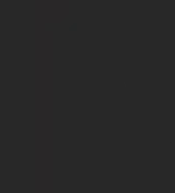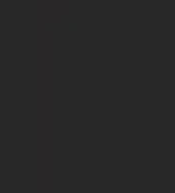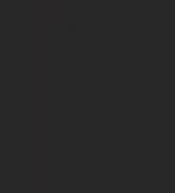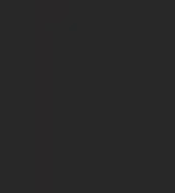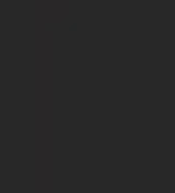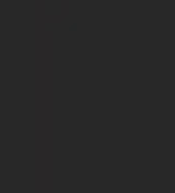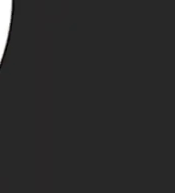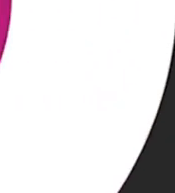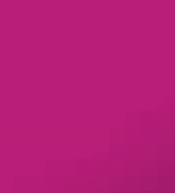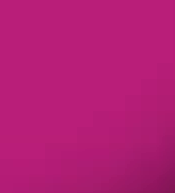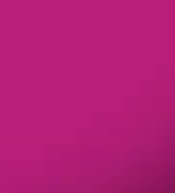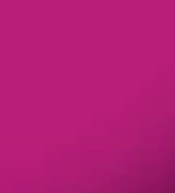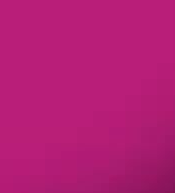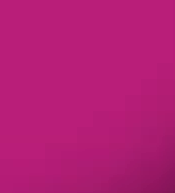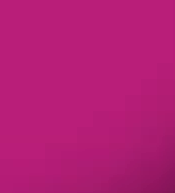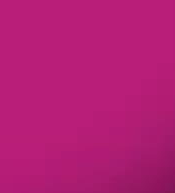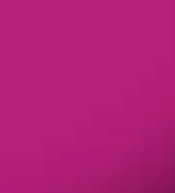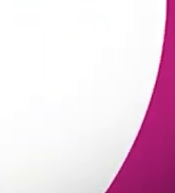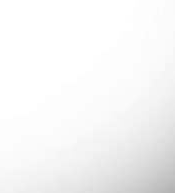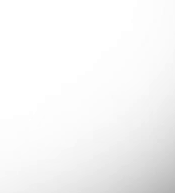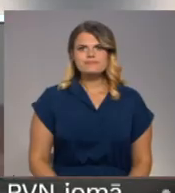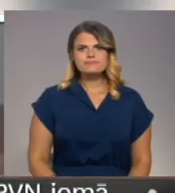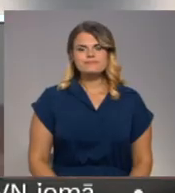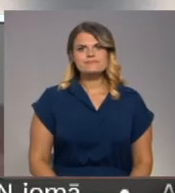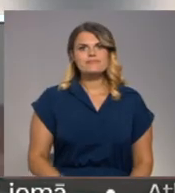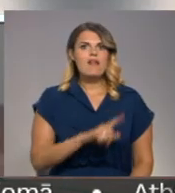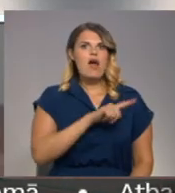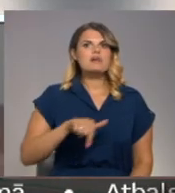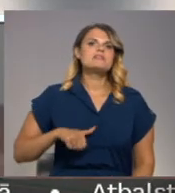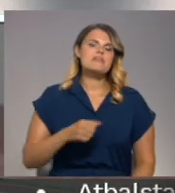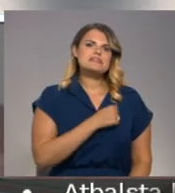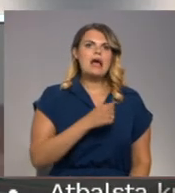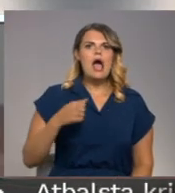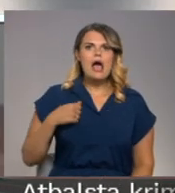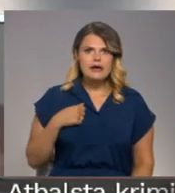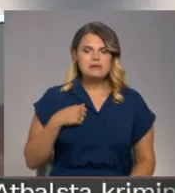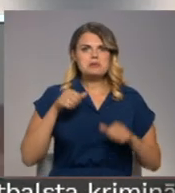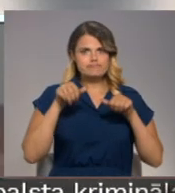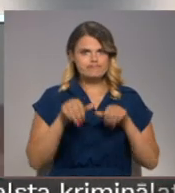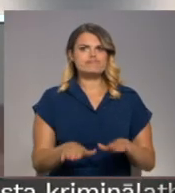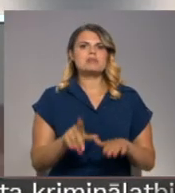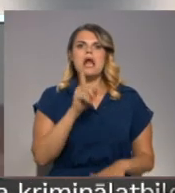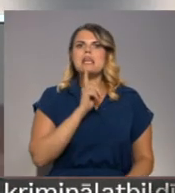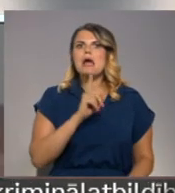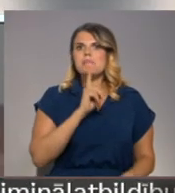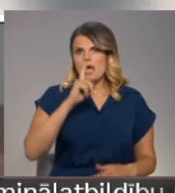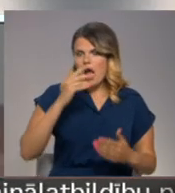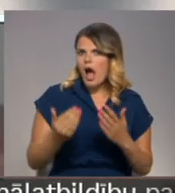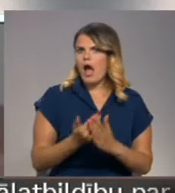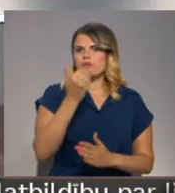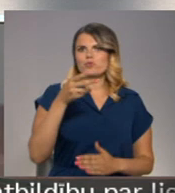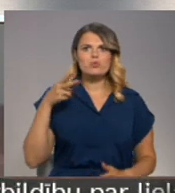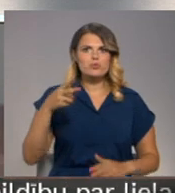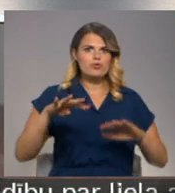Re, viss ēters ir te! Latvijas Nacionālajie bruņoties spēki nolēmuši